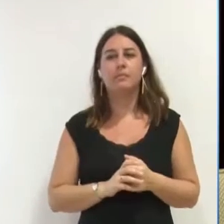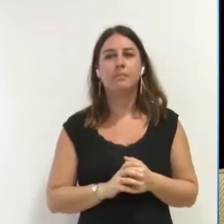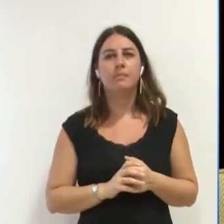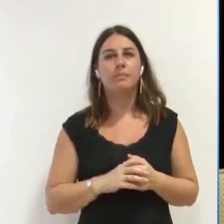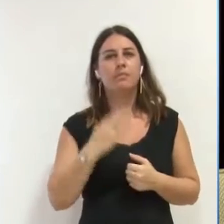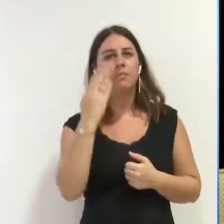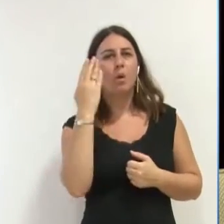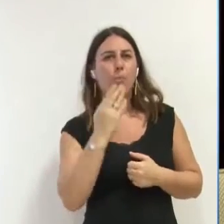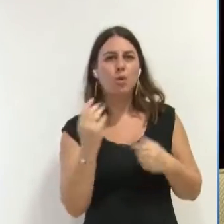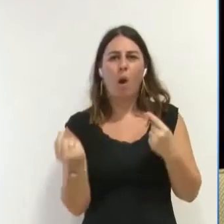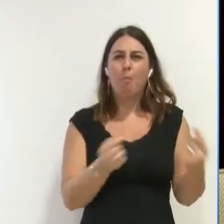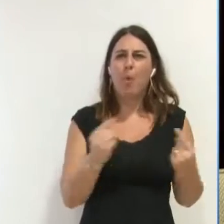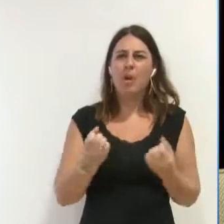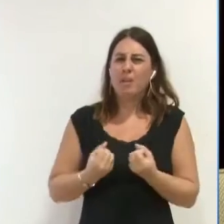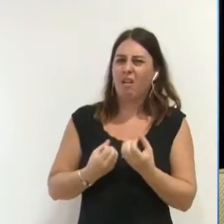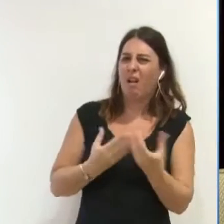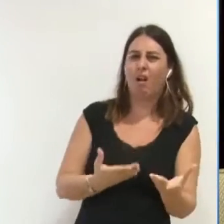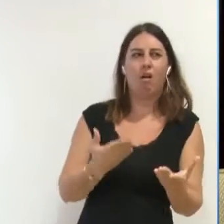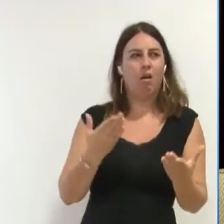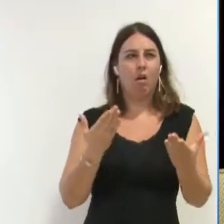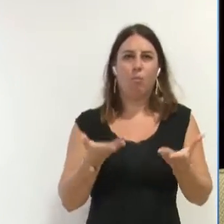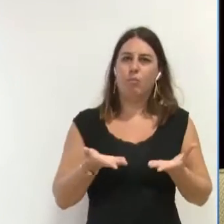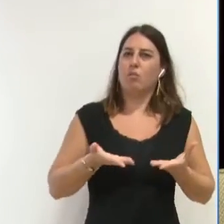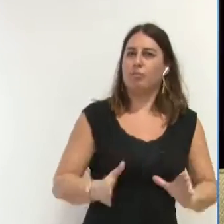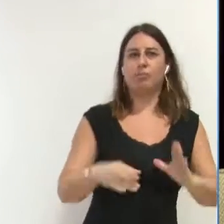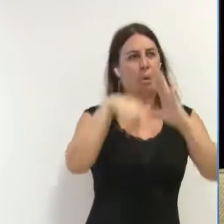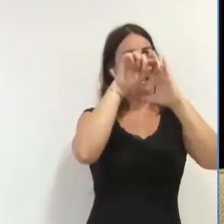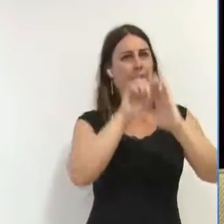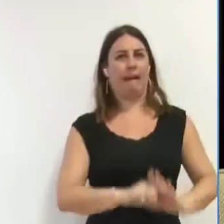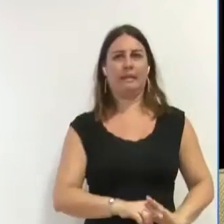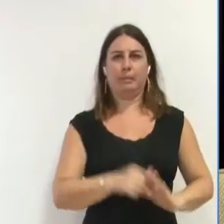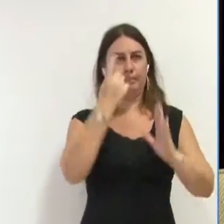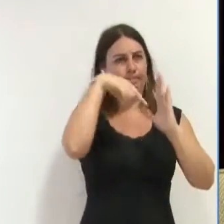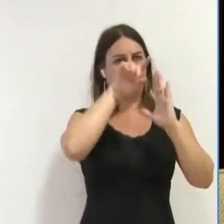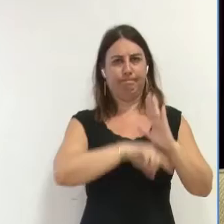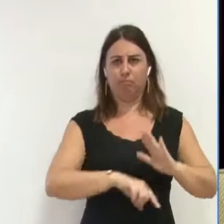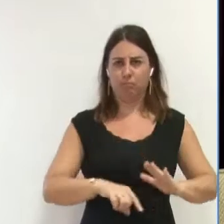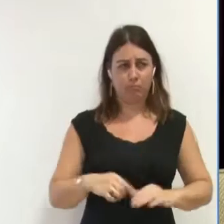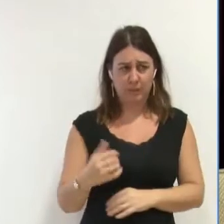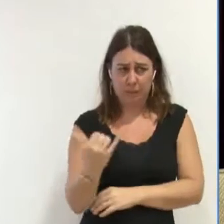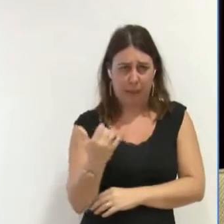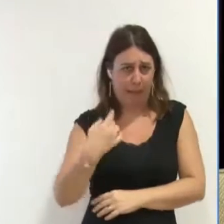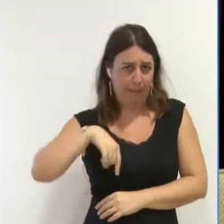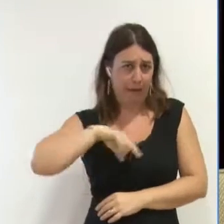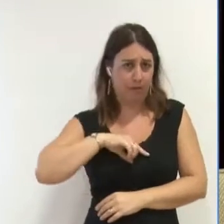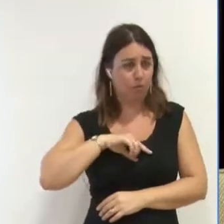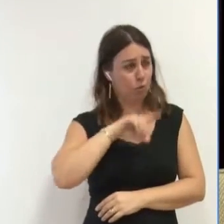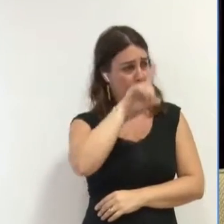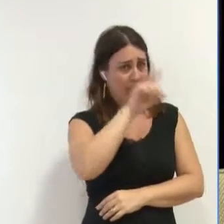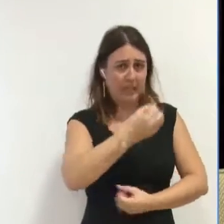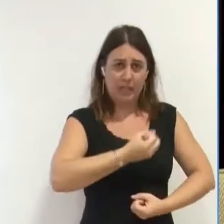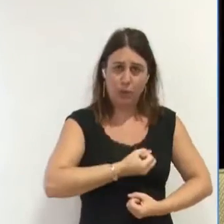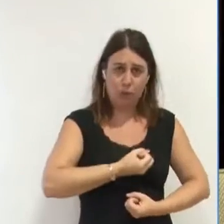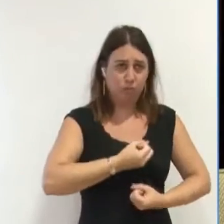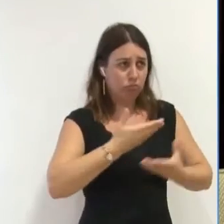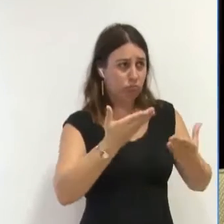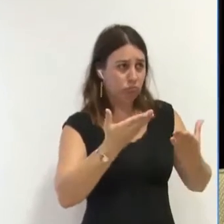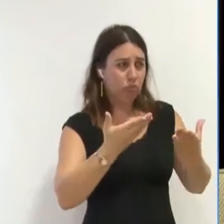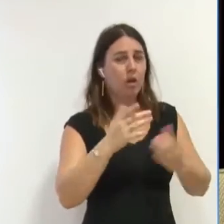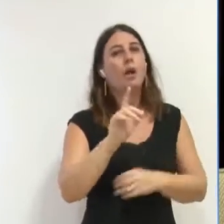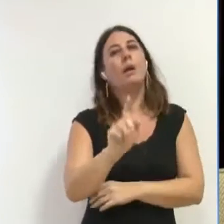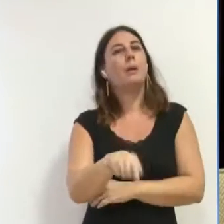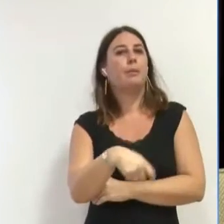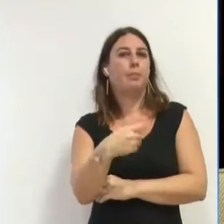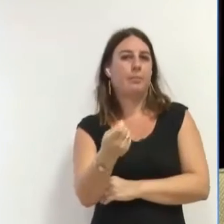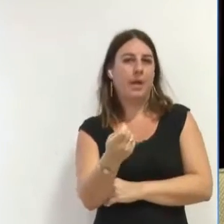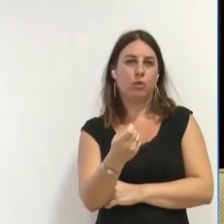d'aucune controverse pour affirmer un certain nombre de principes. Et donc, je vais poser ma question orale en lui donnant